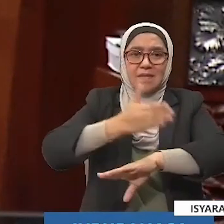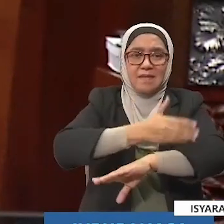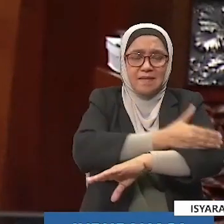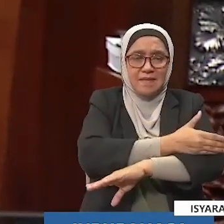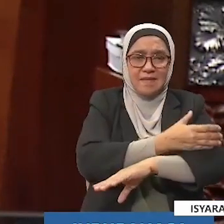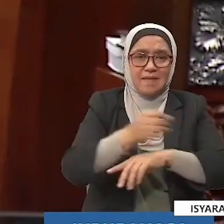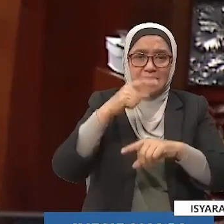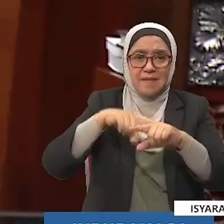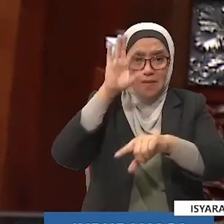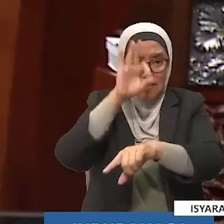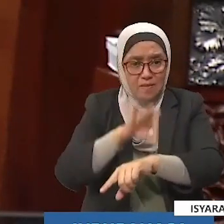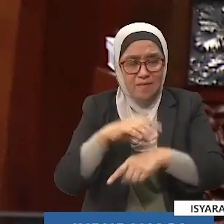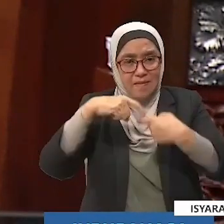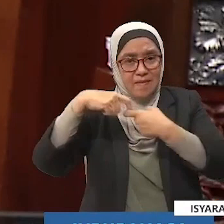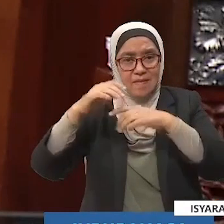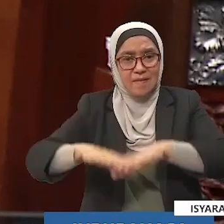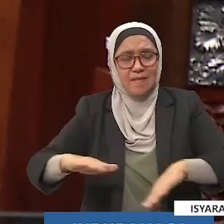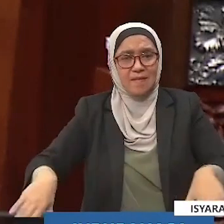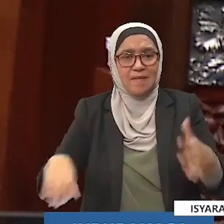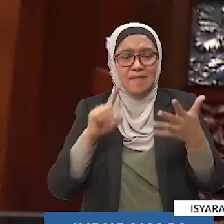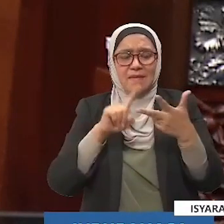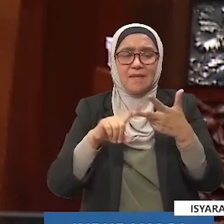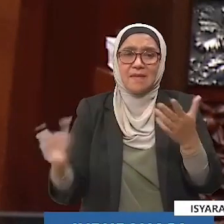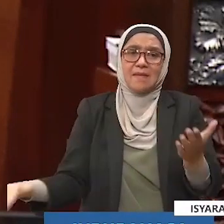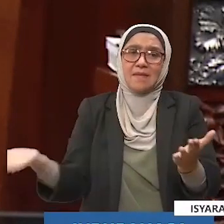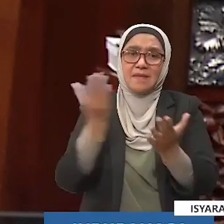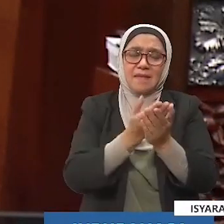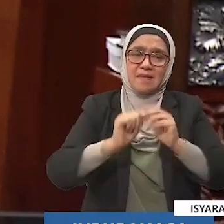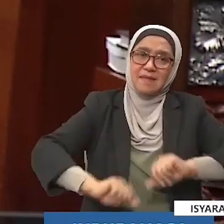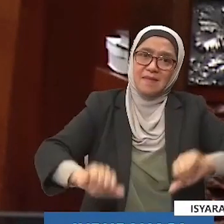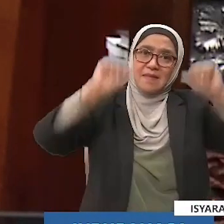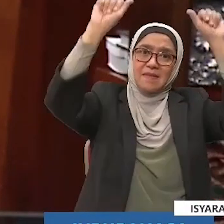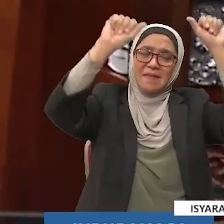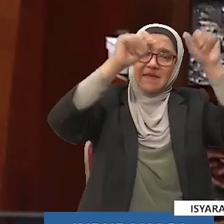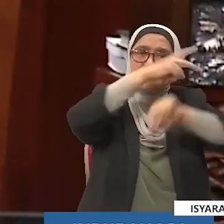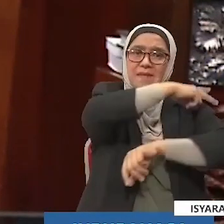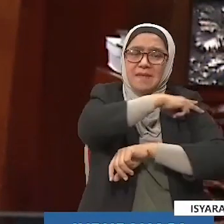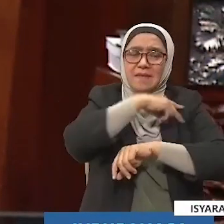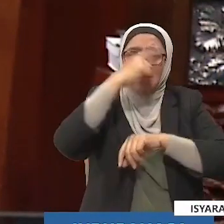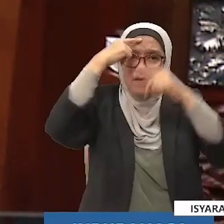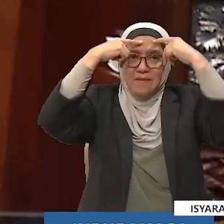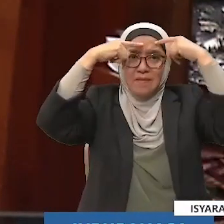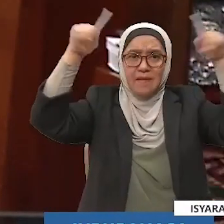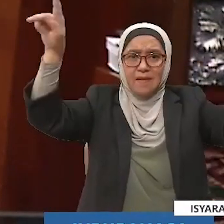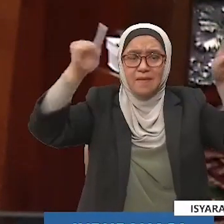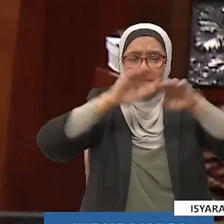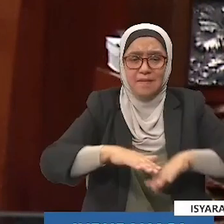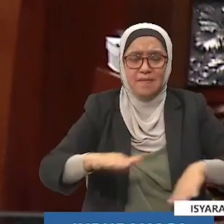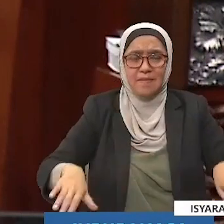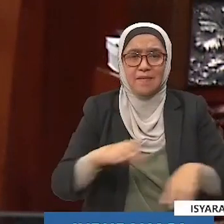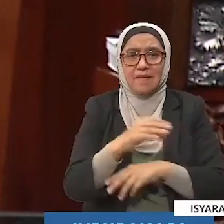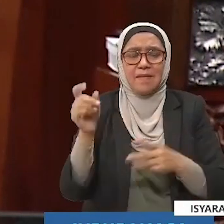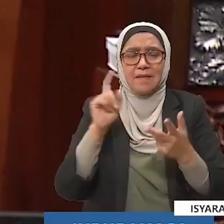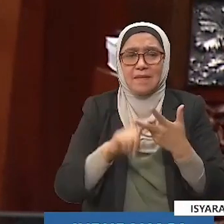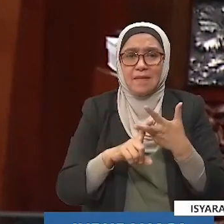fungsi yang berkaitan dengan kanak-kanak dan cadangan ini menyebabkan naik taraf great bye bagi pengarah kanak-kanak dan juga